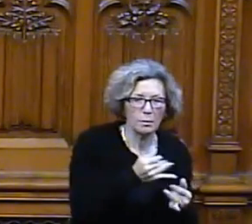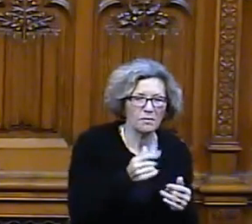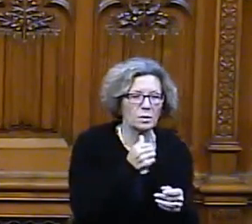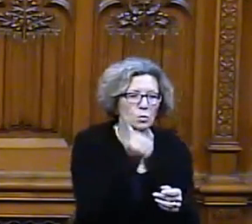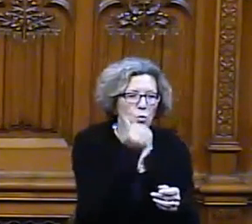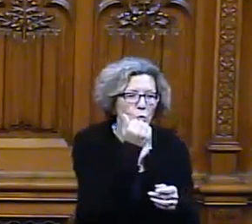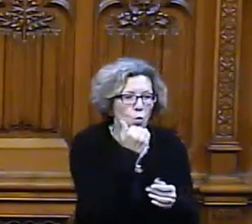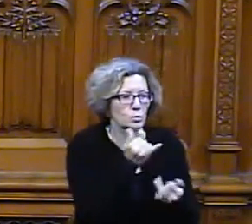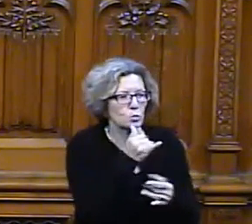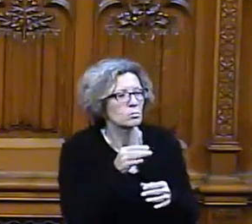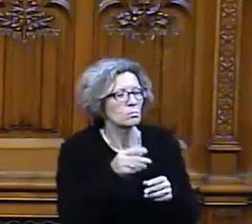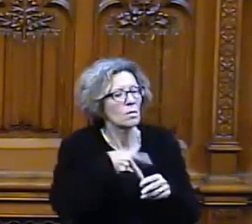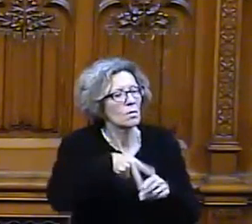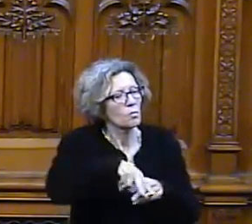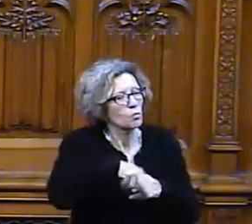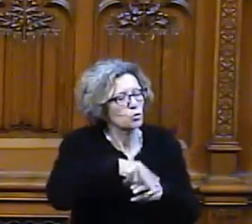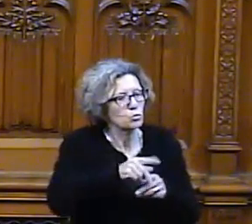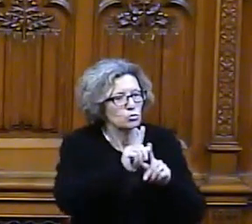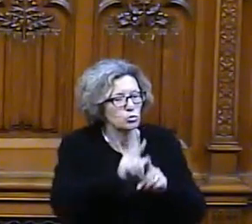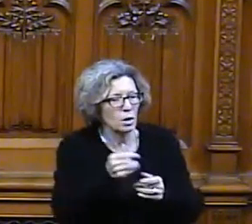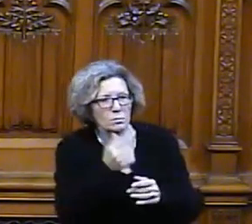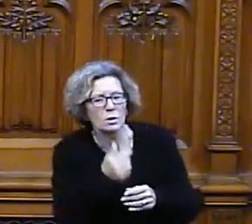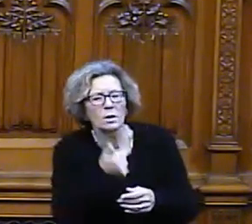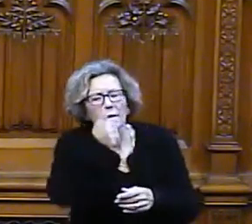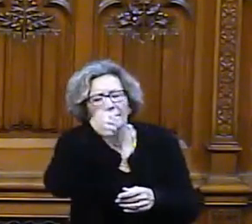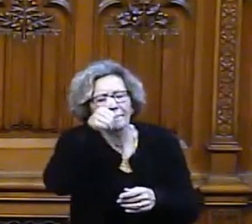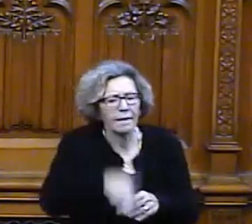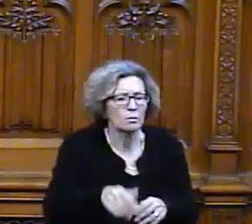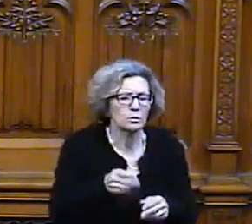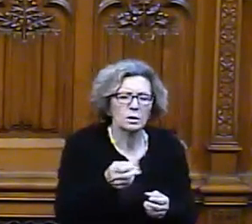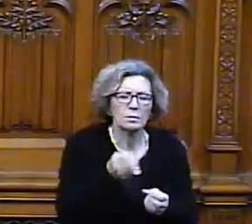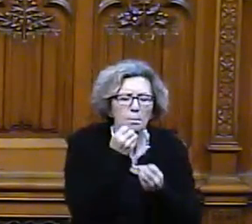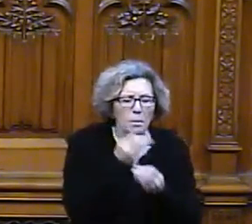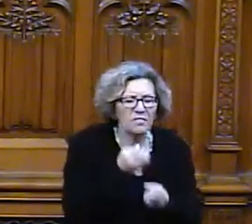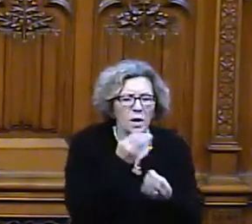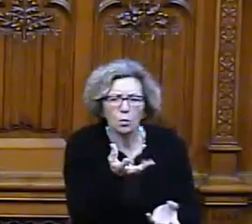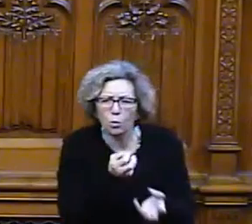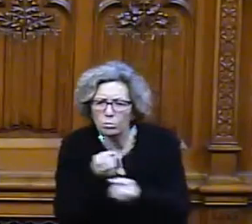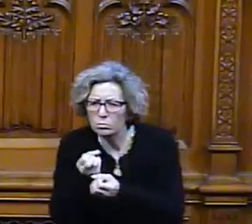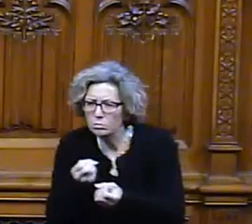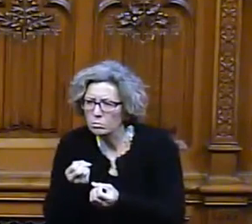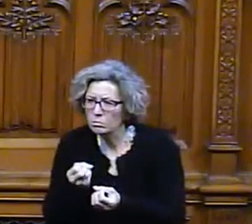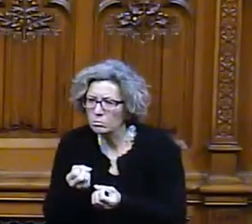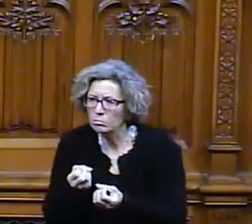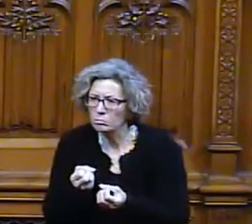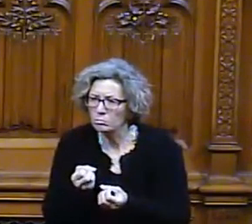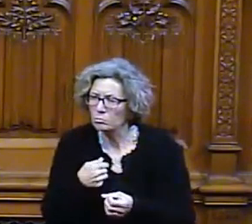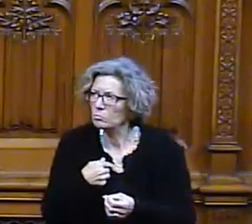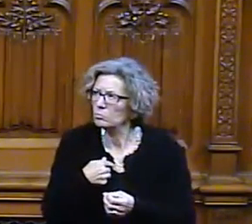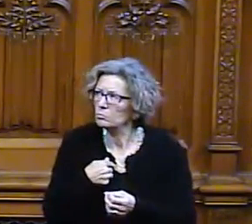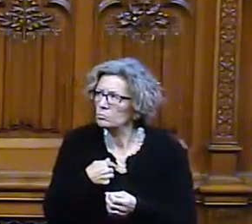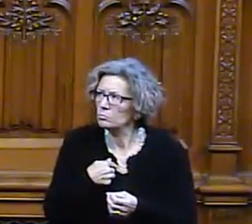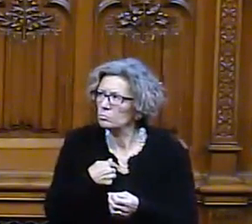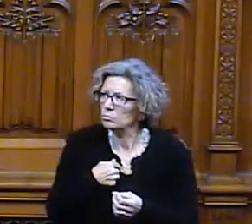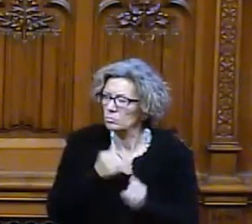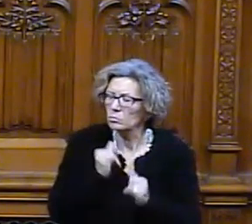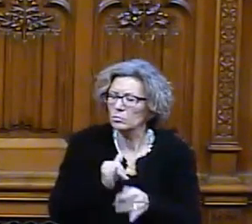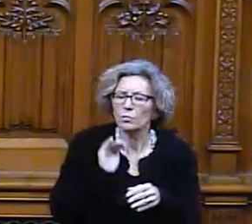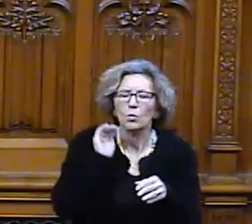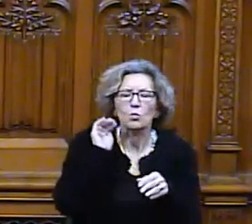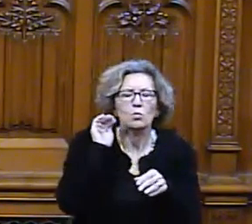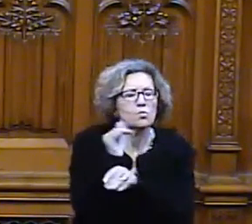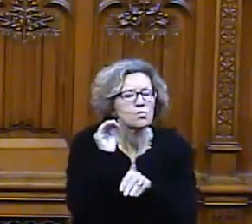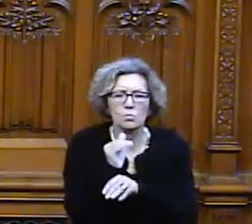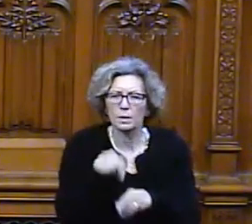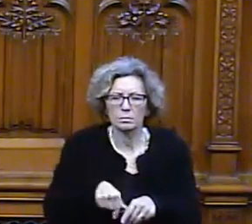oder einen Würstelstand eröffnen will, tausende Bewilligungen braucht. Da sind wir in dieser Stadt eindeutig überreguliert.